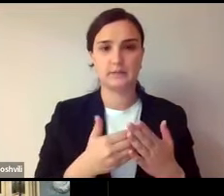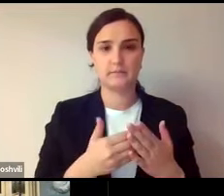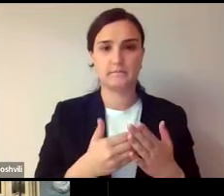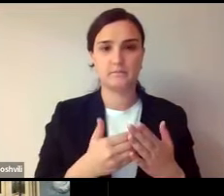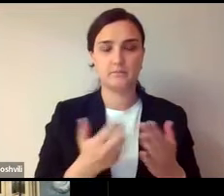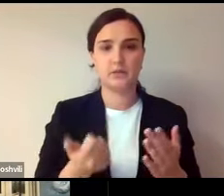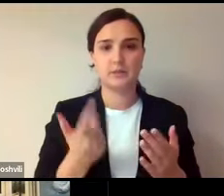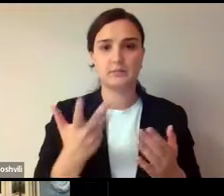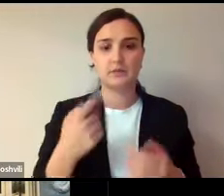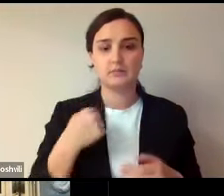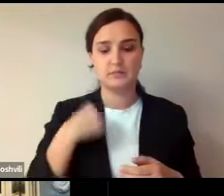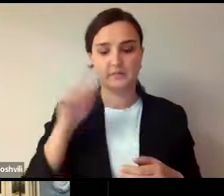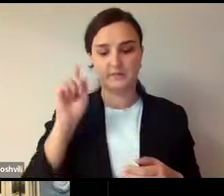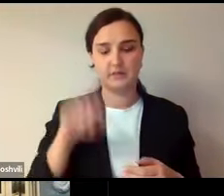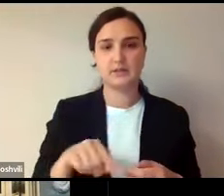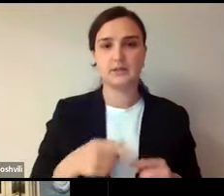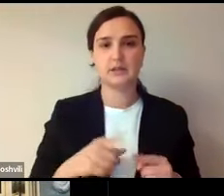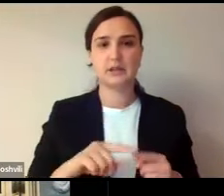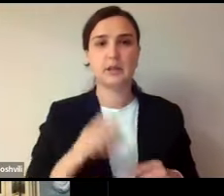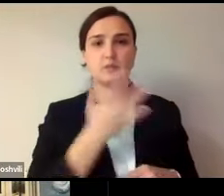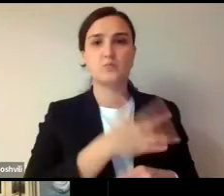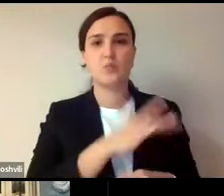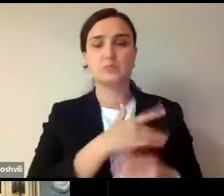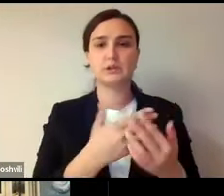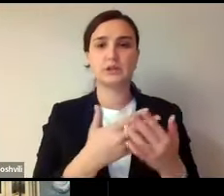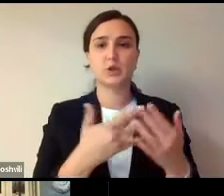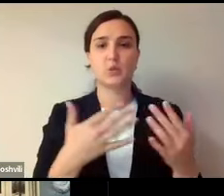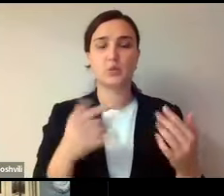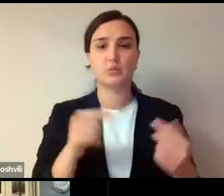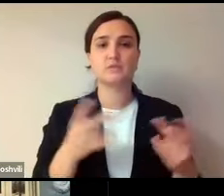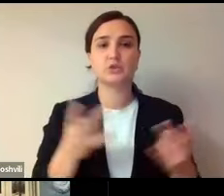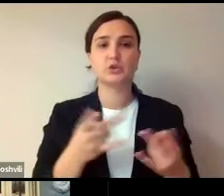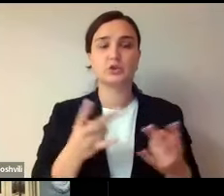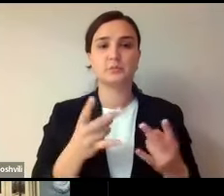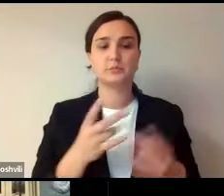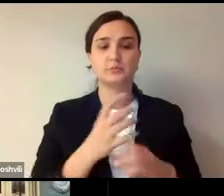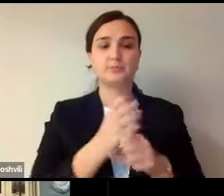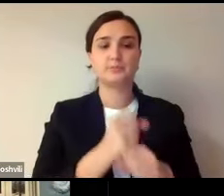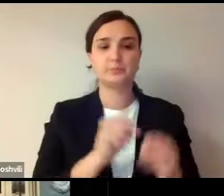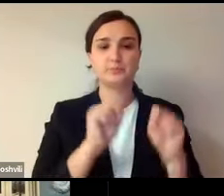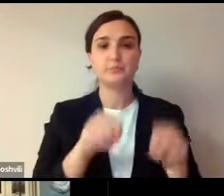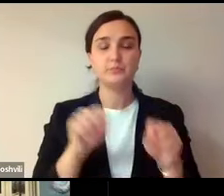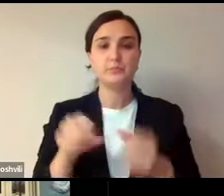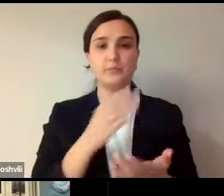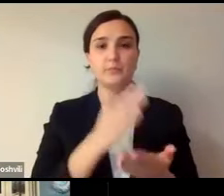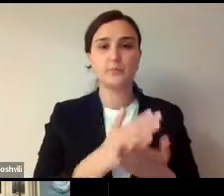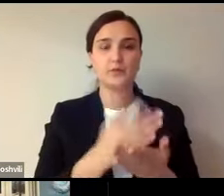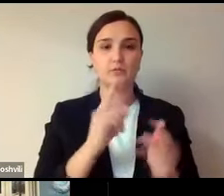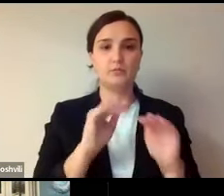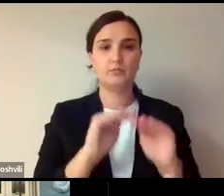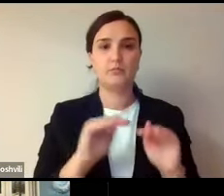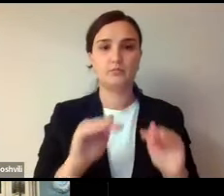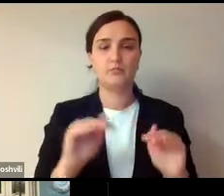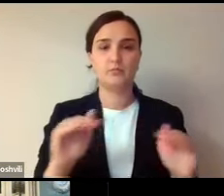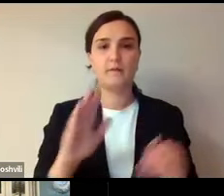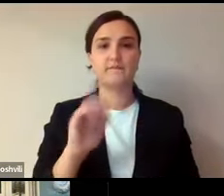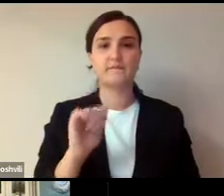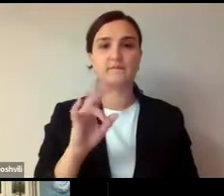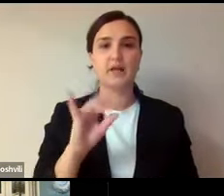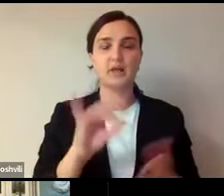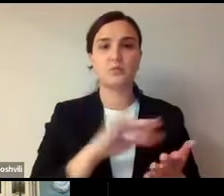ჩვენთვის ცნობილია, გარკვეული მომსახურებები, რომელიც ჭირდება შეზღუდულ საზოგადოებას ქონი ბავშვებს, ვანის მუნიციპალიტეტში არ